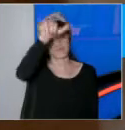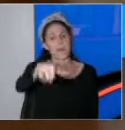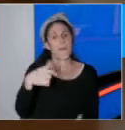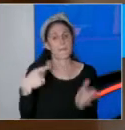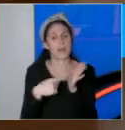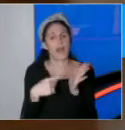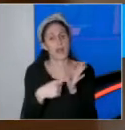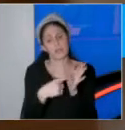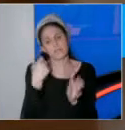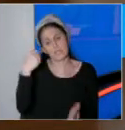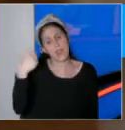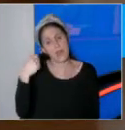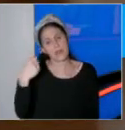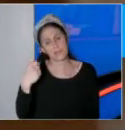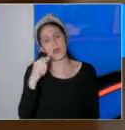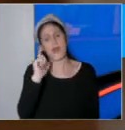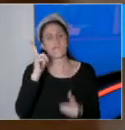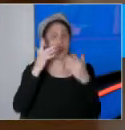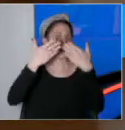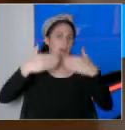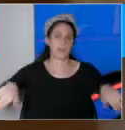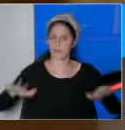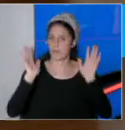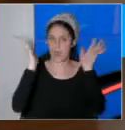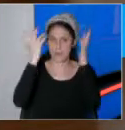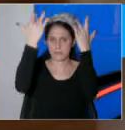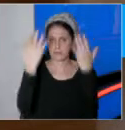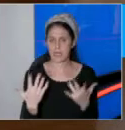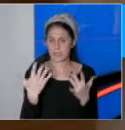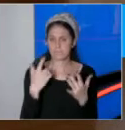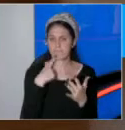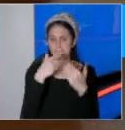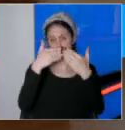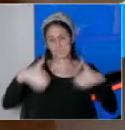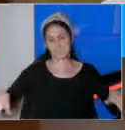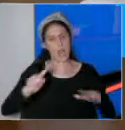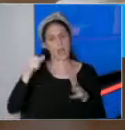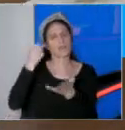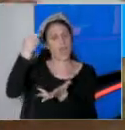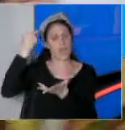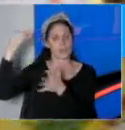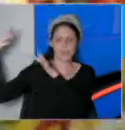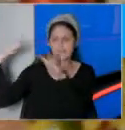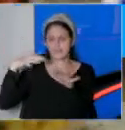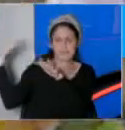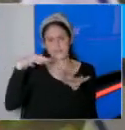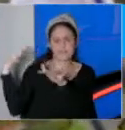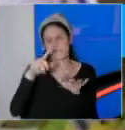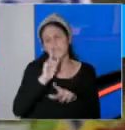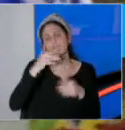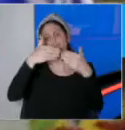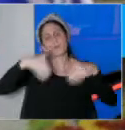את זה בפני תיירים, אם כי הגבילו מאוד מאוד את המספרים. הם לא קלטו תיירים בכמות גדולות, אלא במספרים